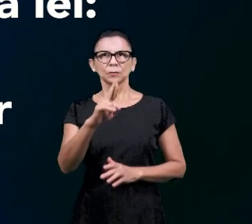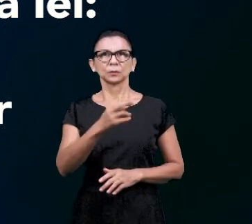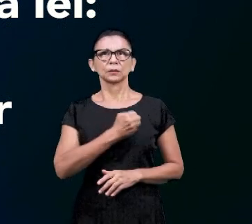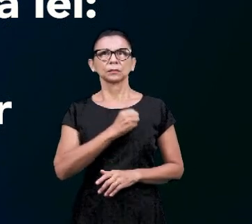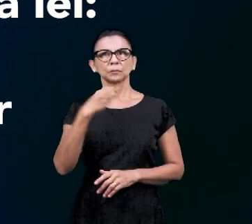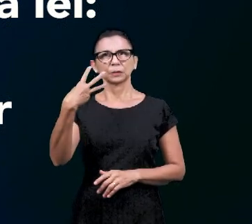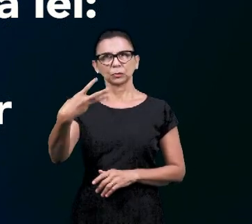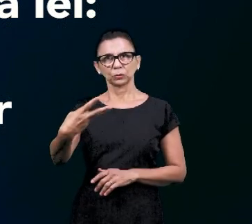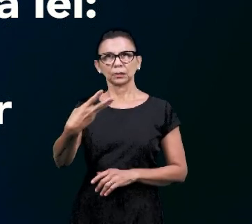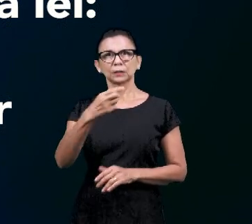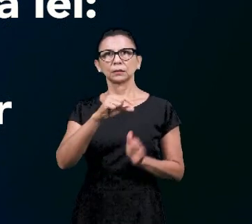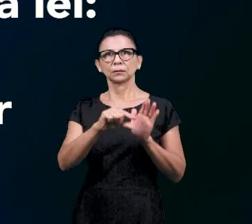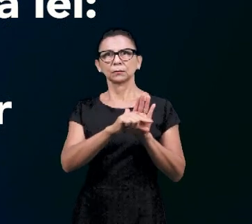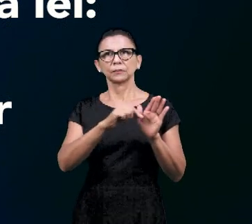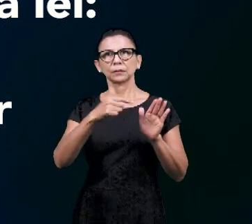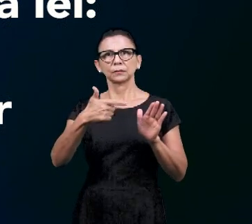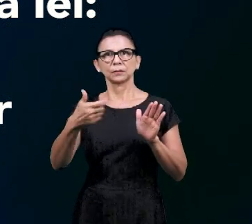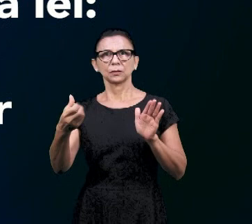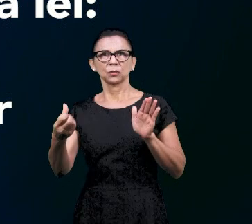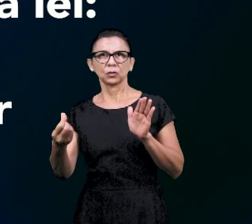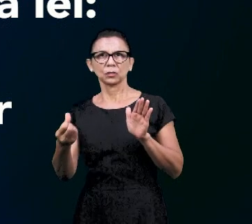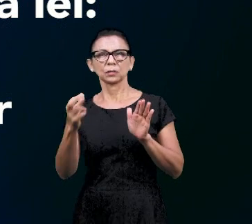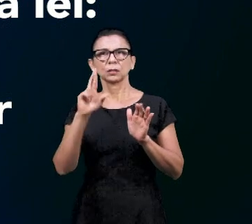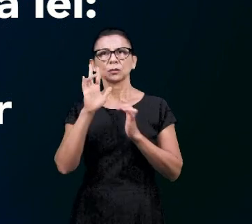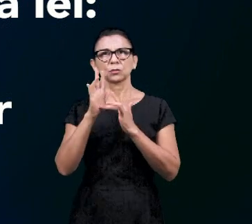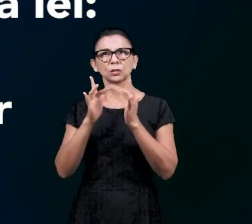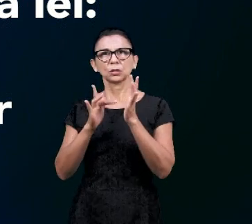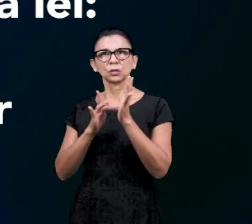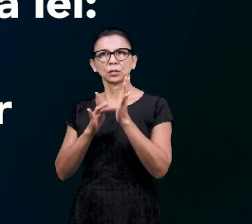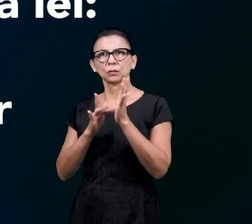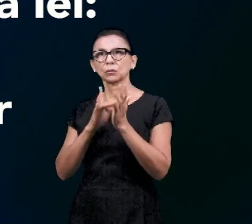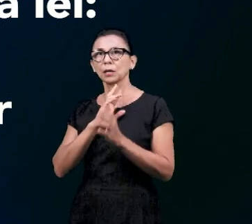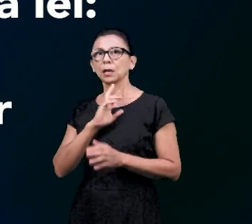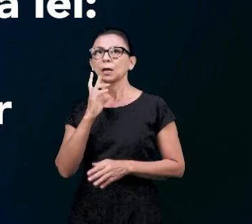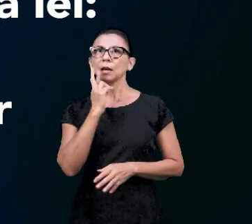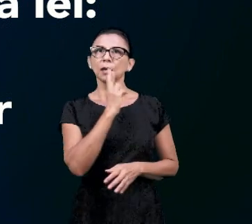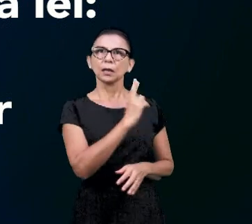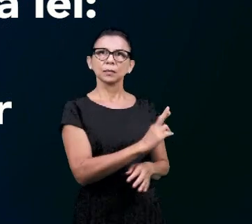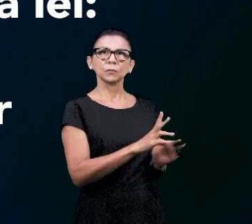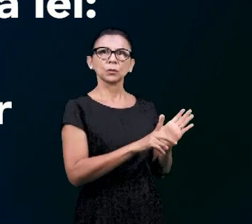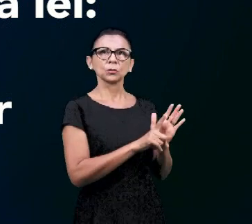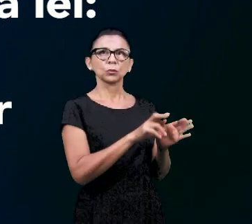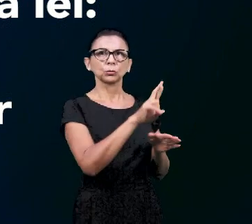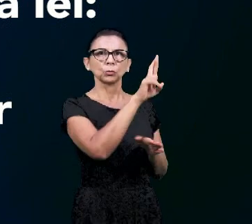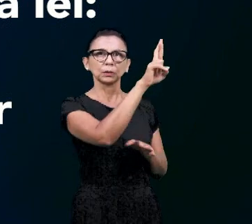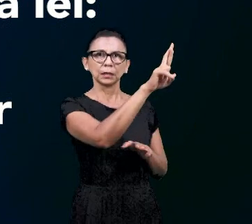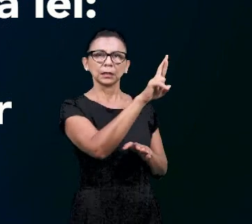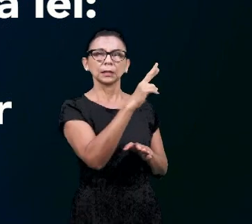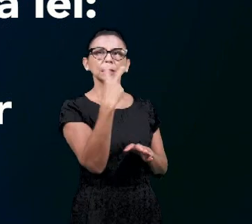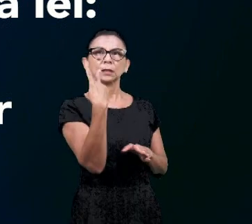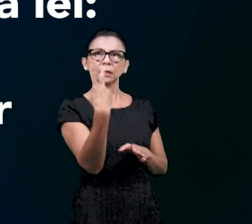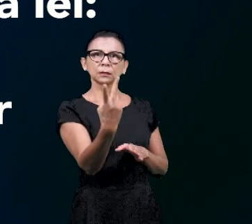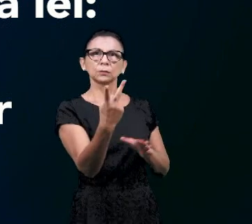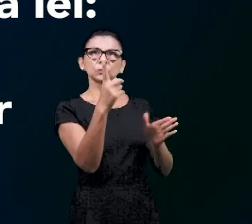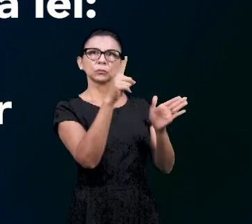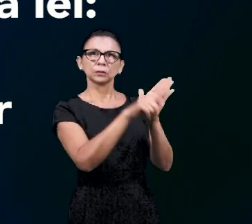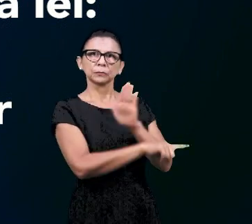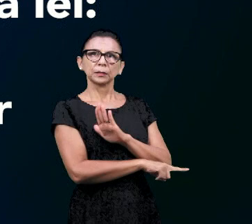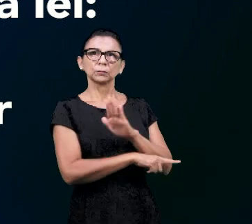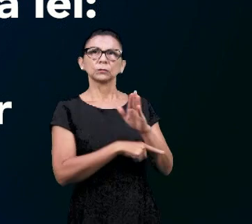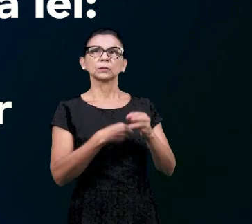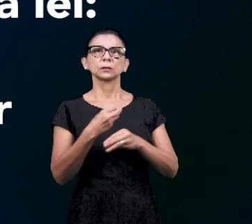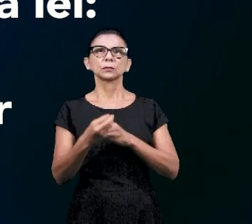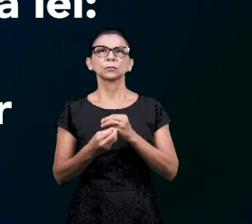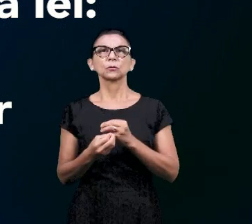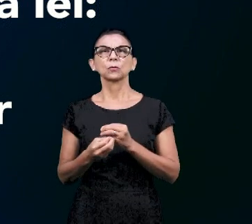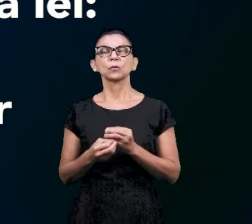Je suis Anne-Louise et je vais répondre à la question 3, la paix du Seigneur. Dans le verset 26, le Seigneur Jésus répond à la question du docteur de la